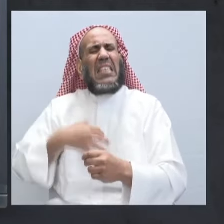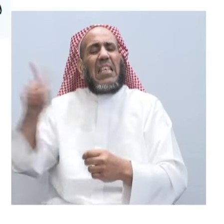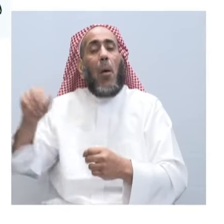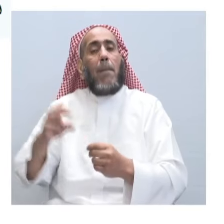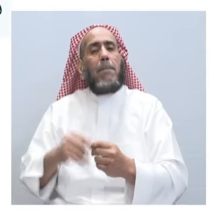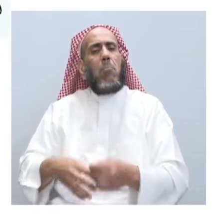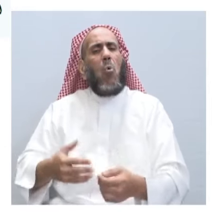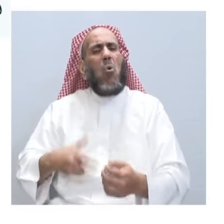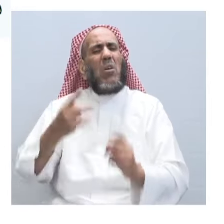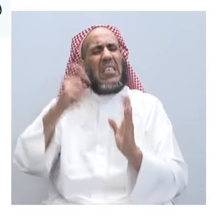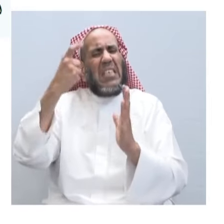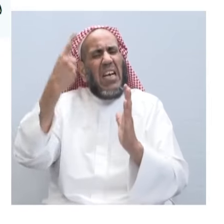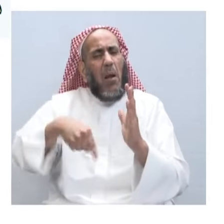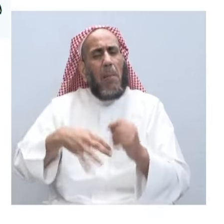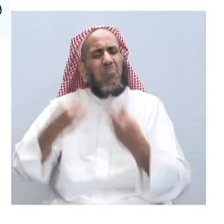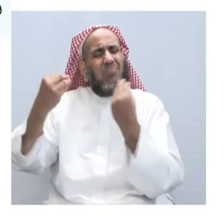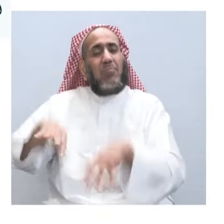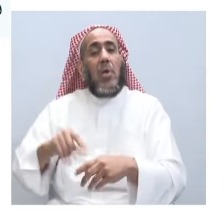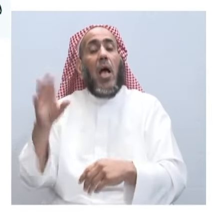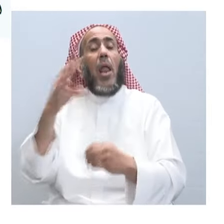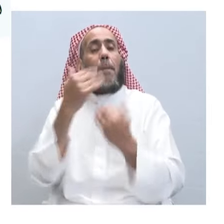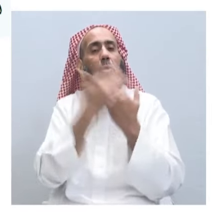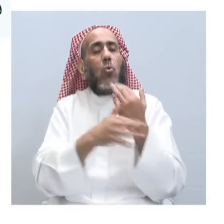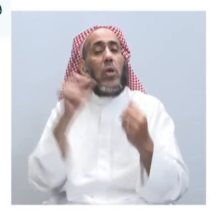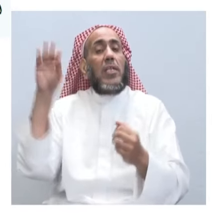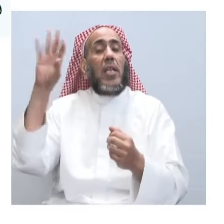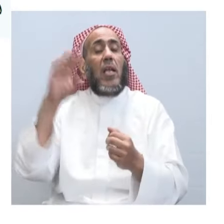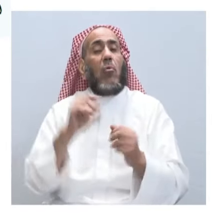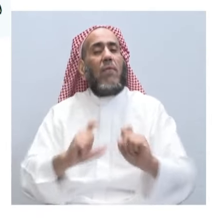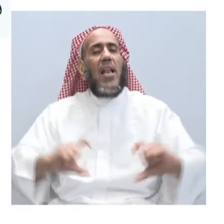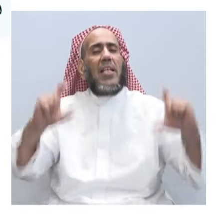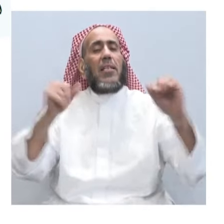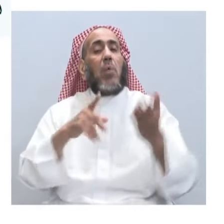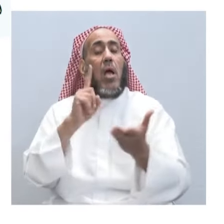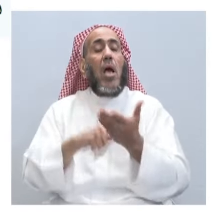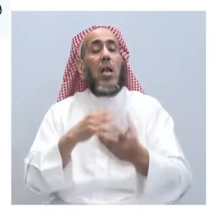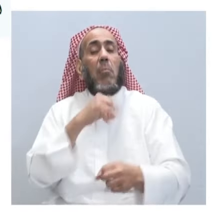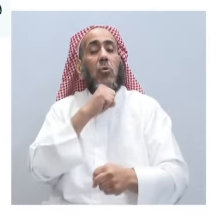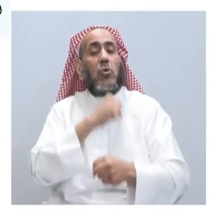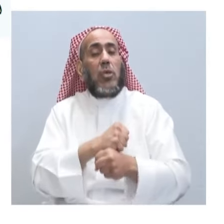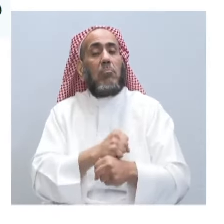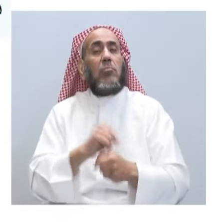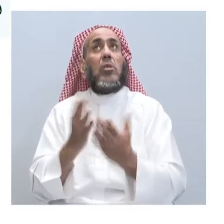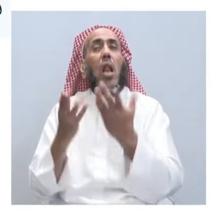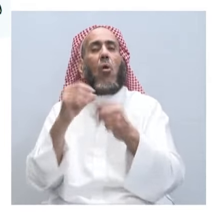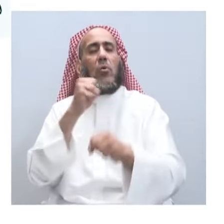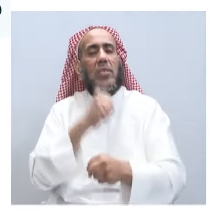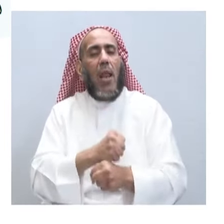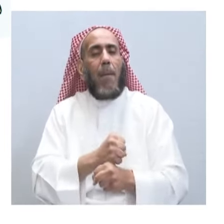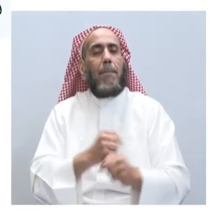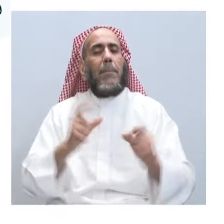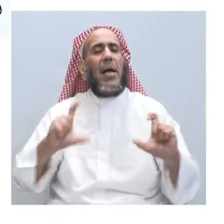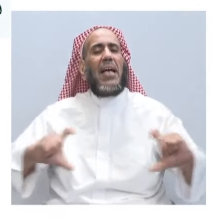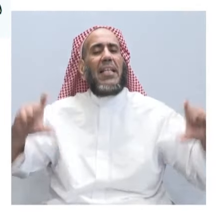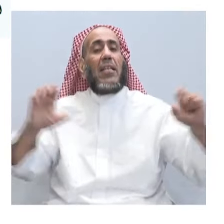ابطال الاسلام للطياره عن ابي هريره رضي الله عنه ان النبي صلى الله عليه